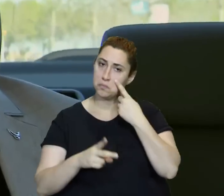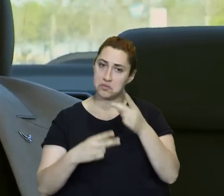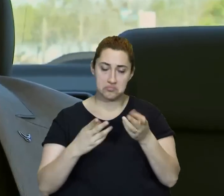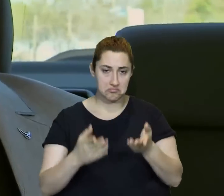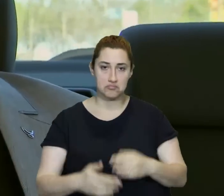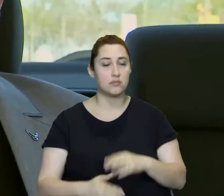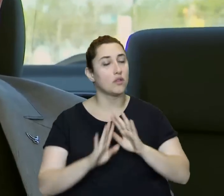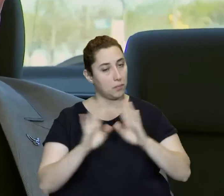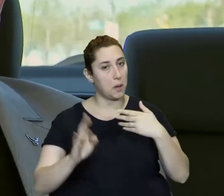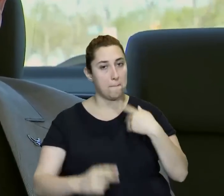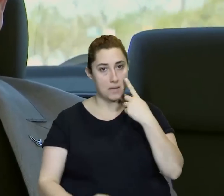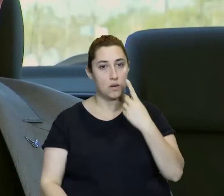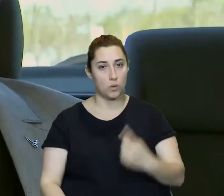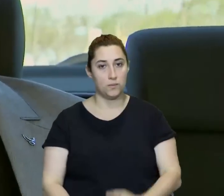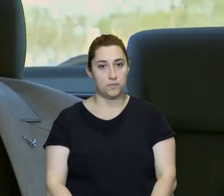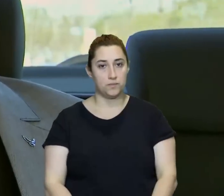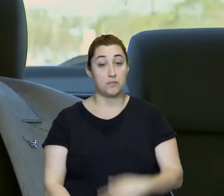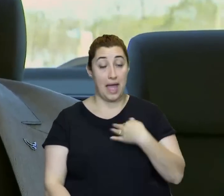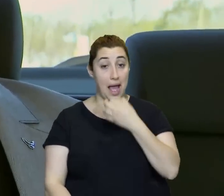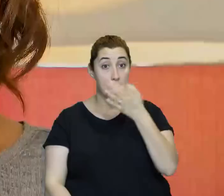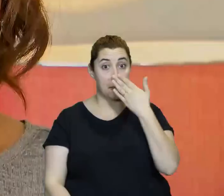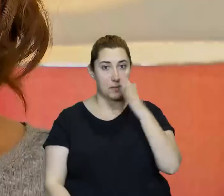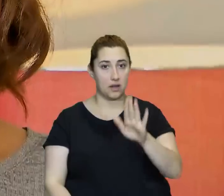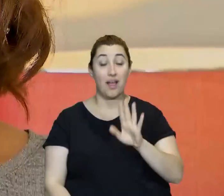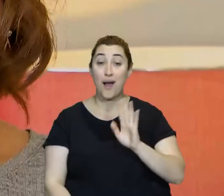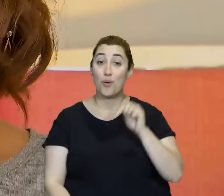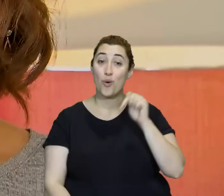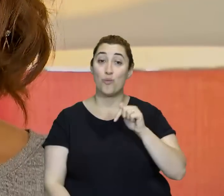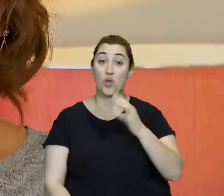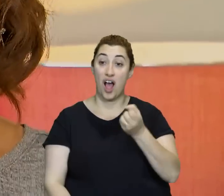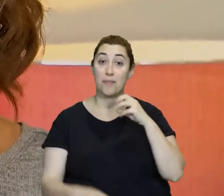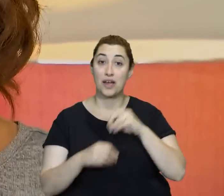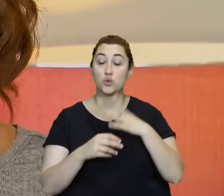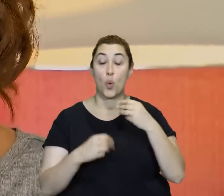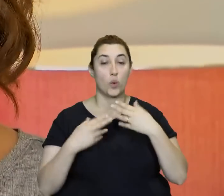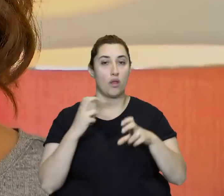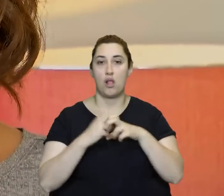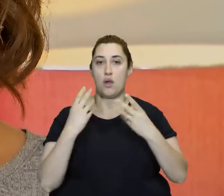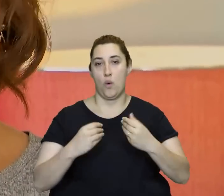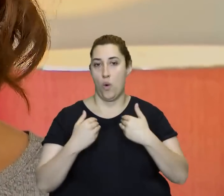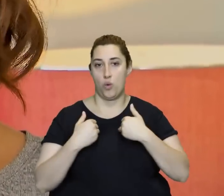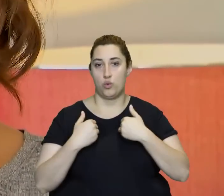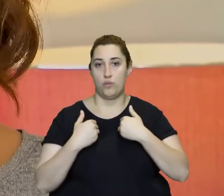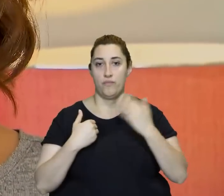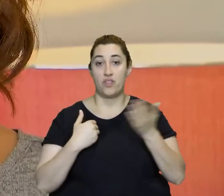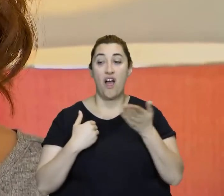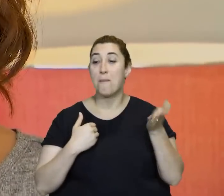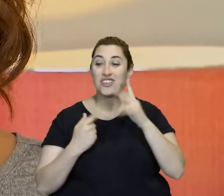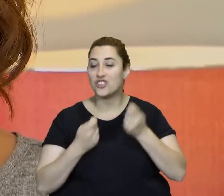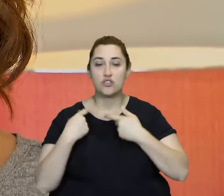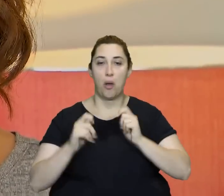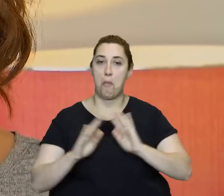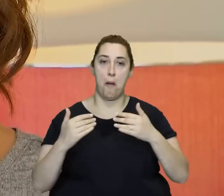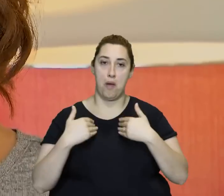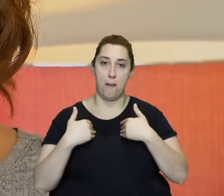görebilirsiniz. Tamam, bakacağım. Benden haber ver. Yalnız bunu alabilmek için büyük riske girdim. Bundan daha fazlasını yapamam